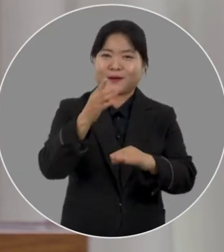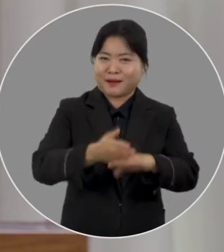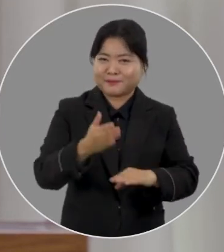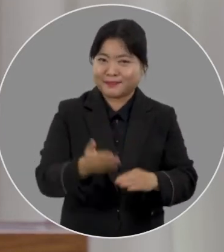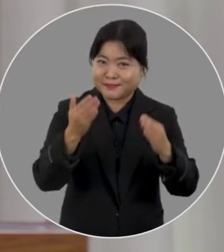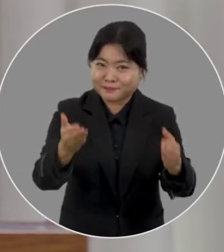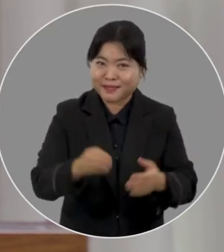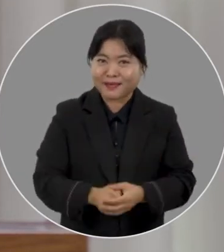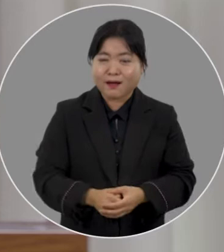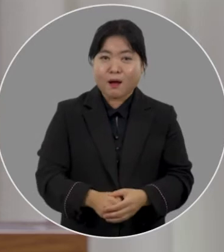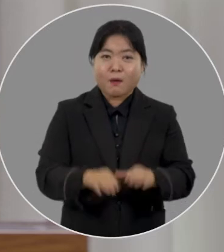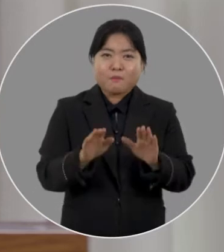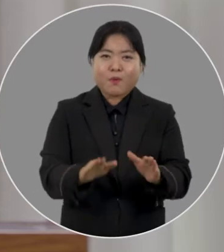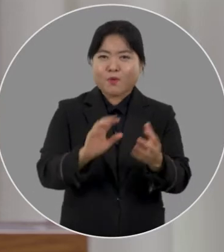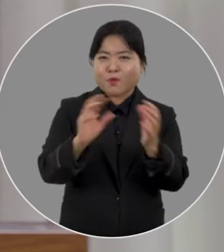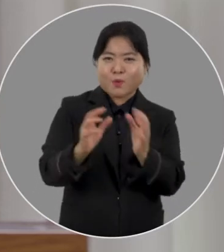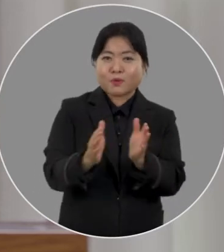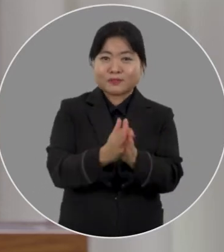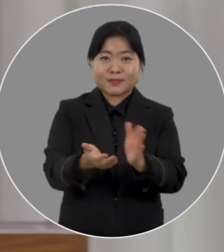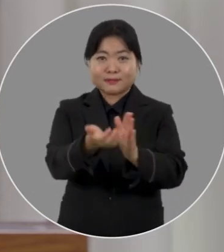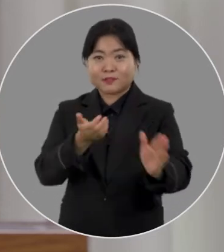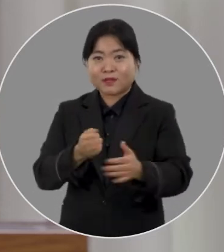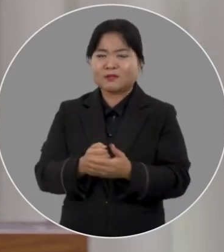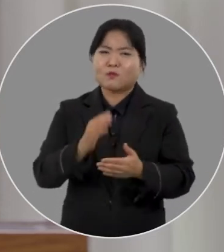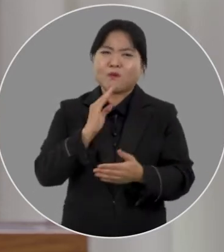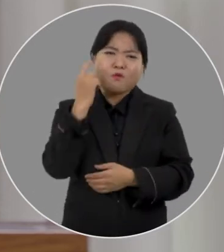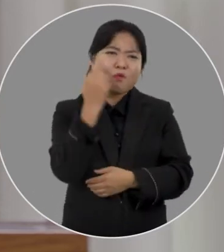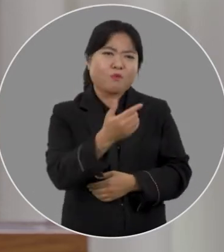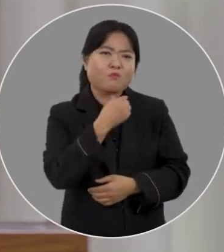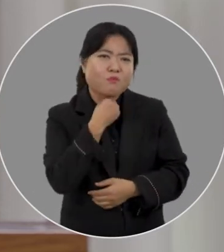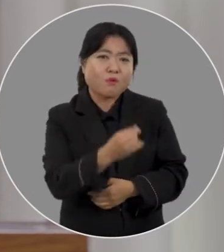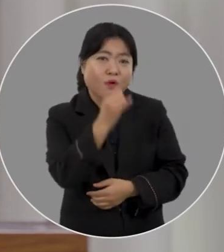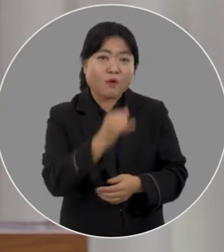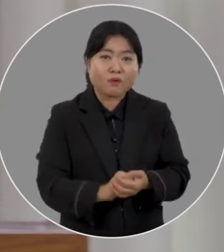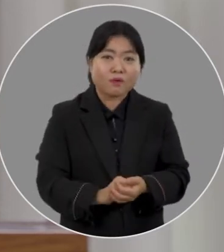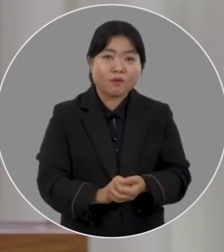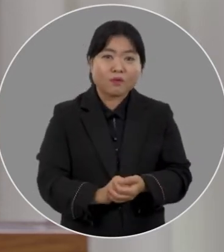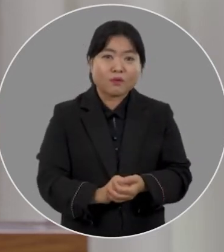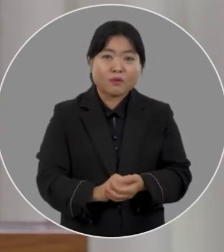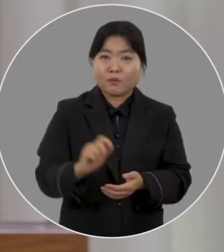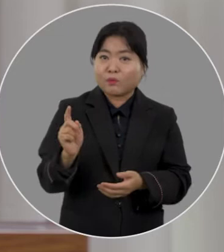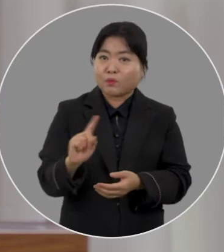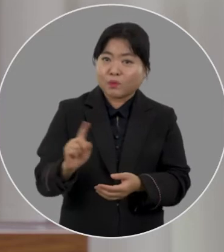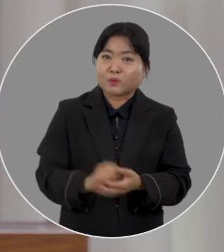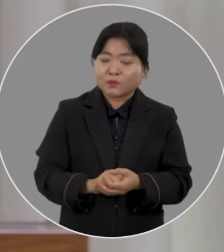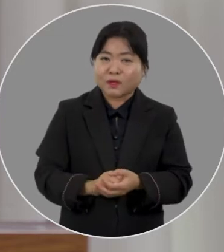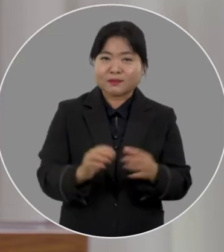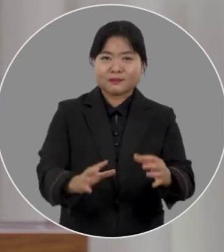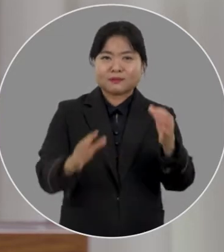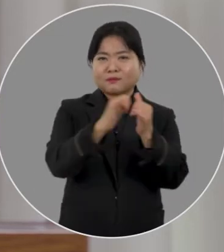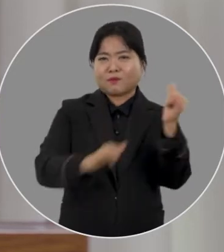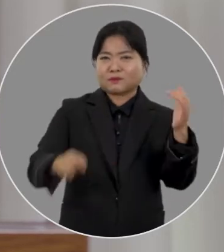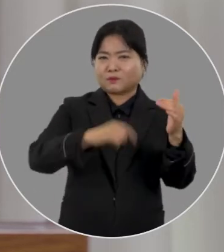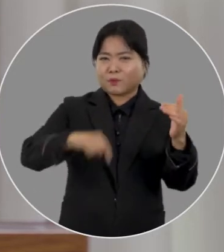드립니다. 본격적인 그 토론에 들어가기에 앞서서 정말 여쭙고 싶은 게 있어요. 어떻게 이제 그 세계